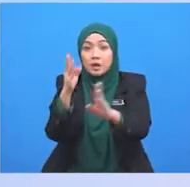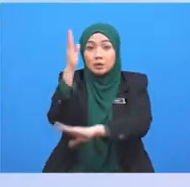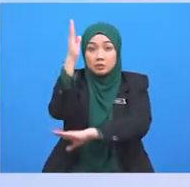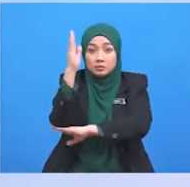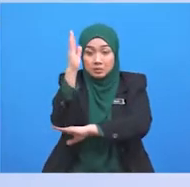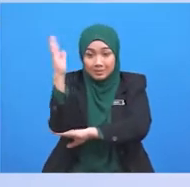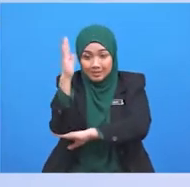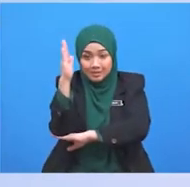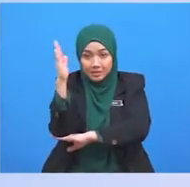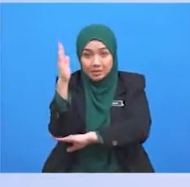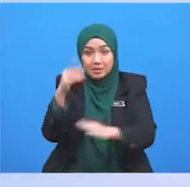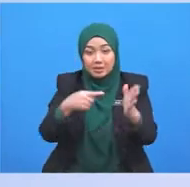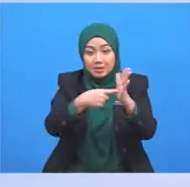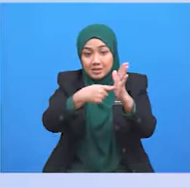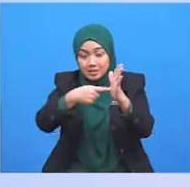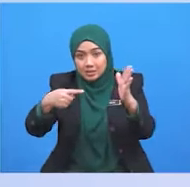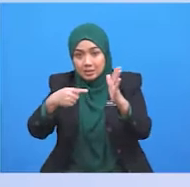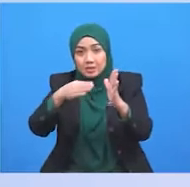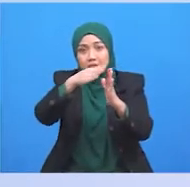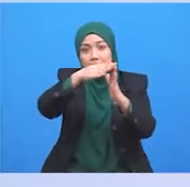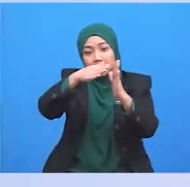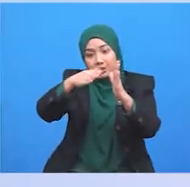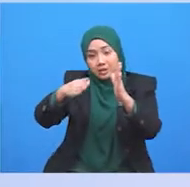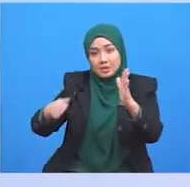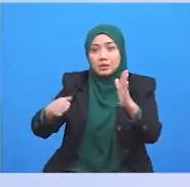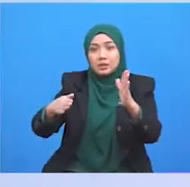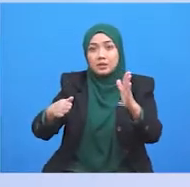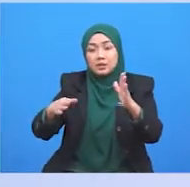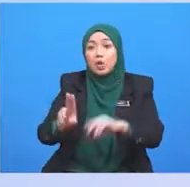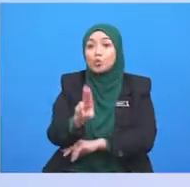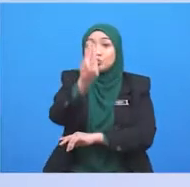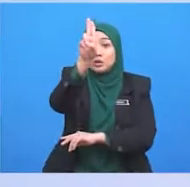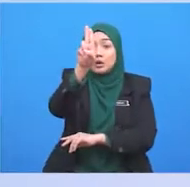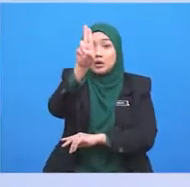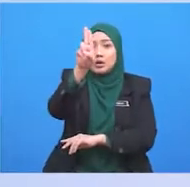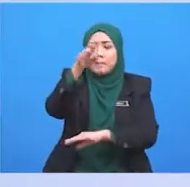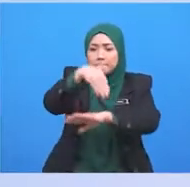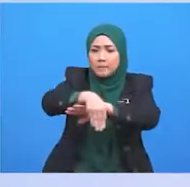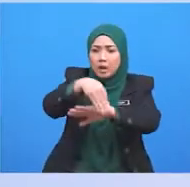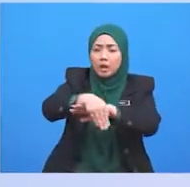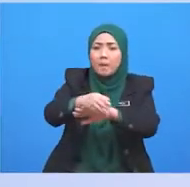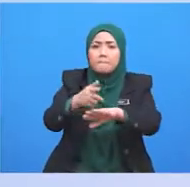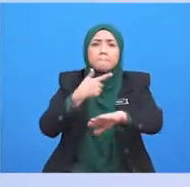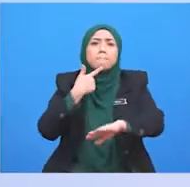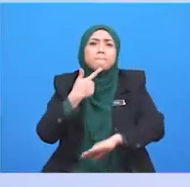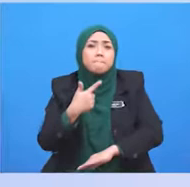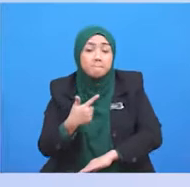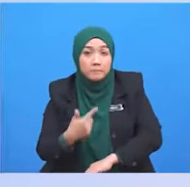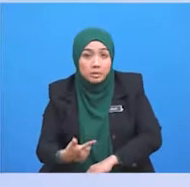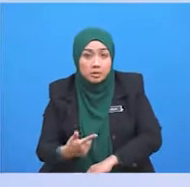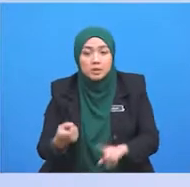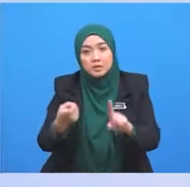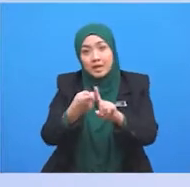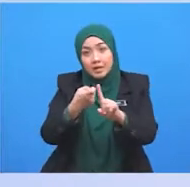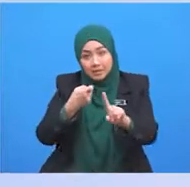hemisfera selatan. Pada masa ini, di hemisfera utara mengalami waktu malam lebih panjang daripada waktu